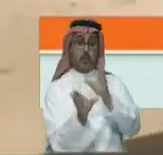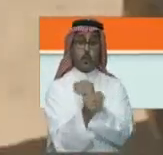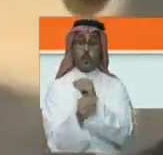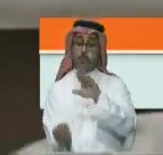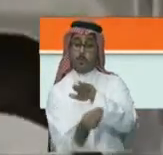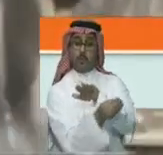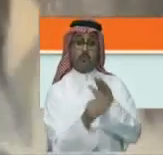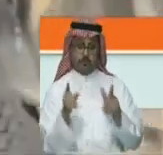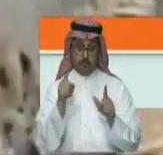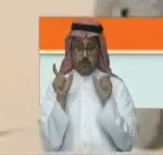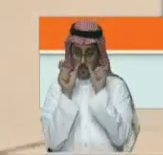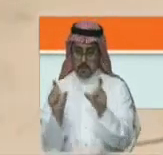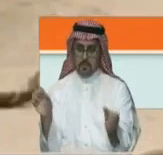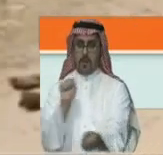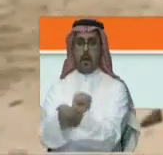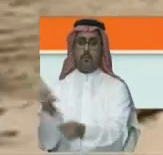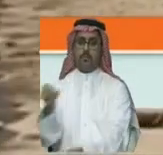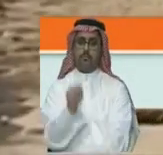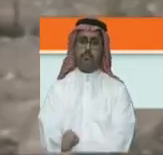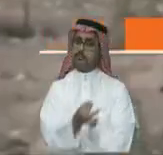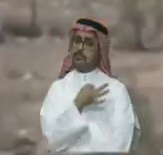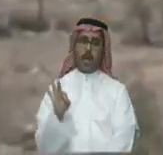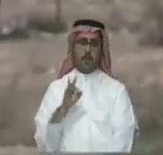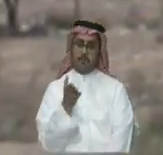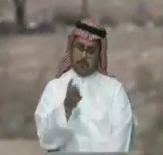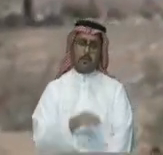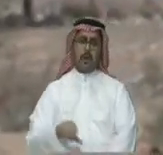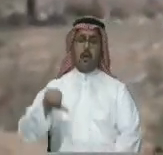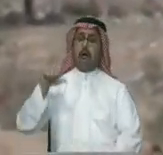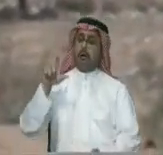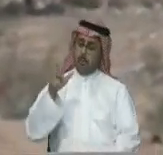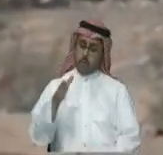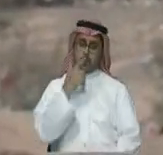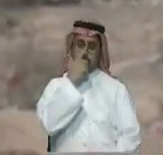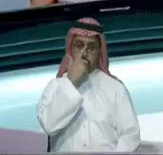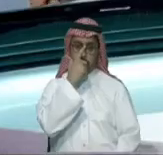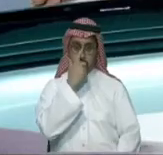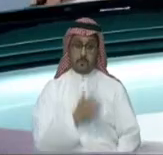الشعبية ومناطق تجمع المدنيين بمدينة الحزم عاصمة المحافظة.